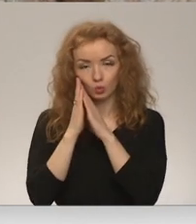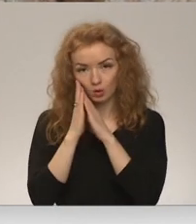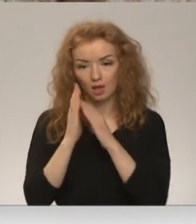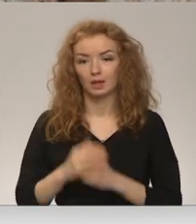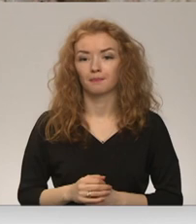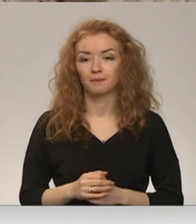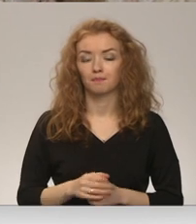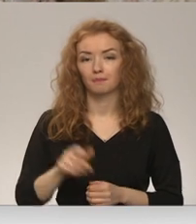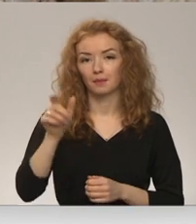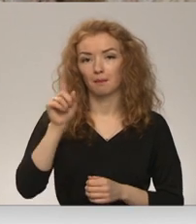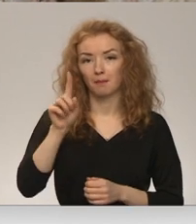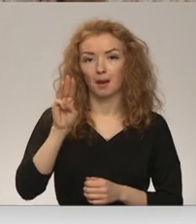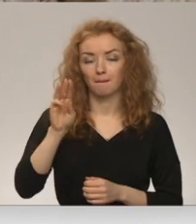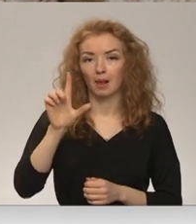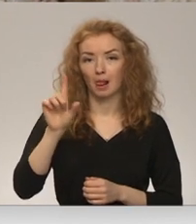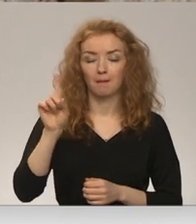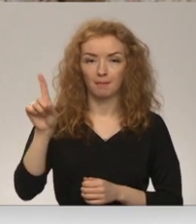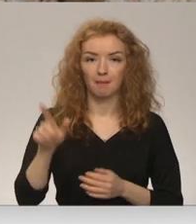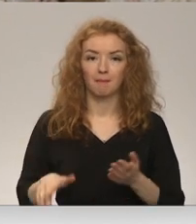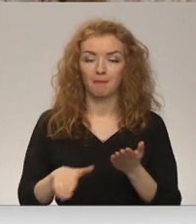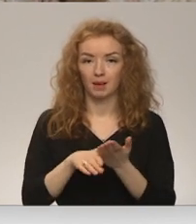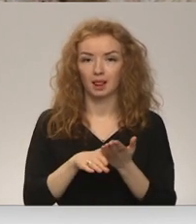jautājumus, pilsonības migrācijas lietu pārvalde,